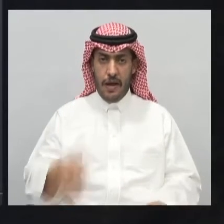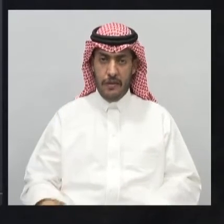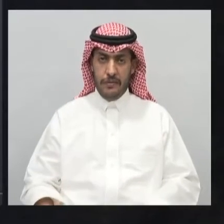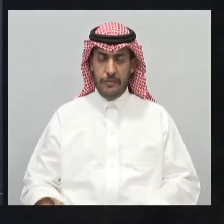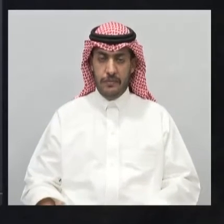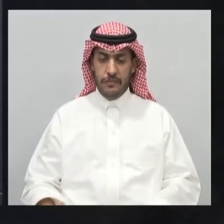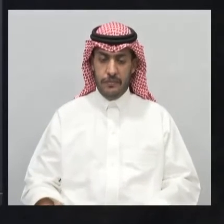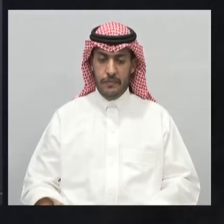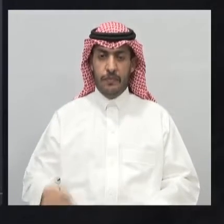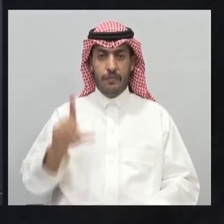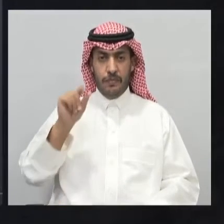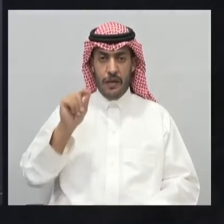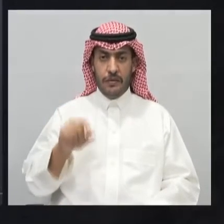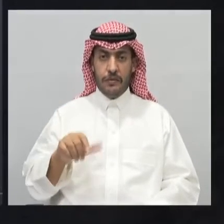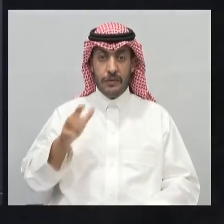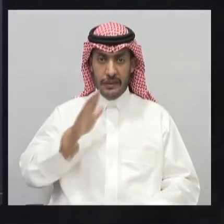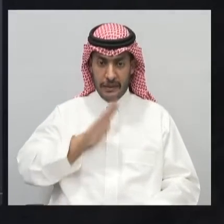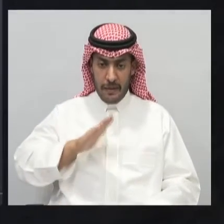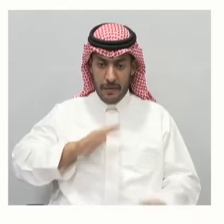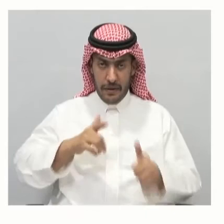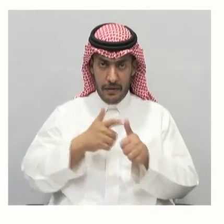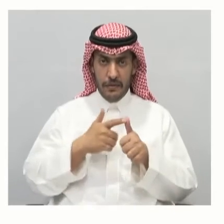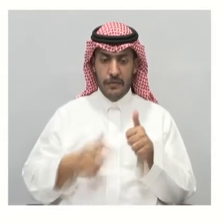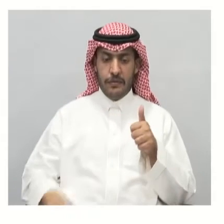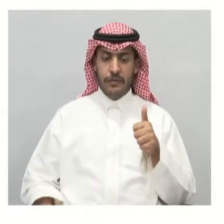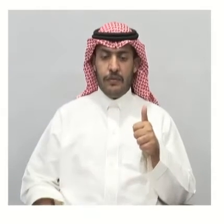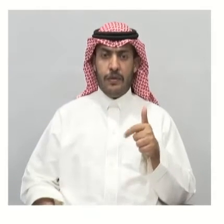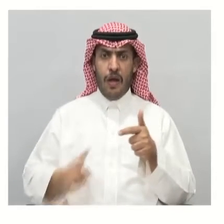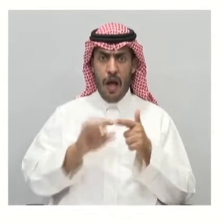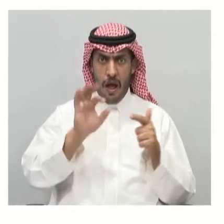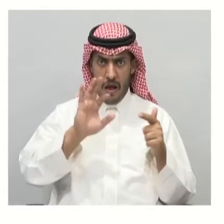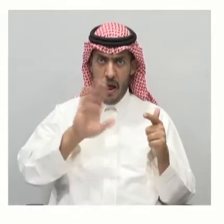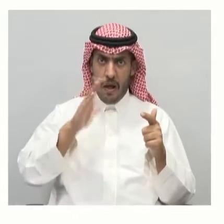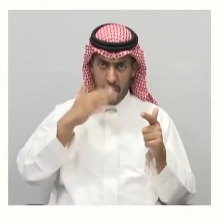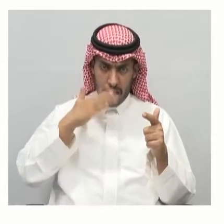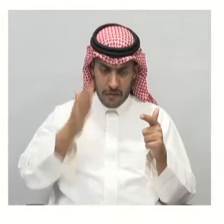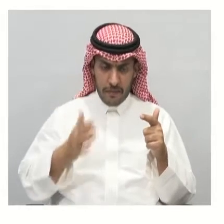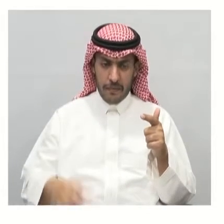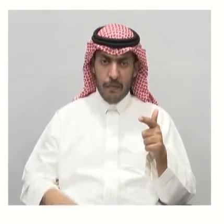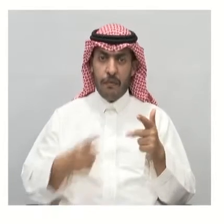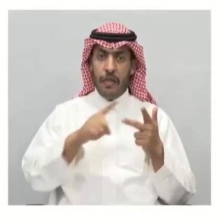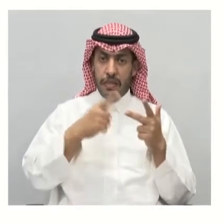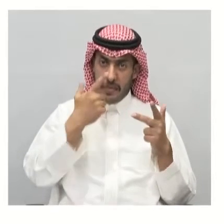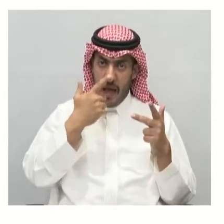الانبياء ممتاز الصبر العزيمه